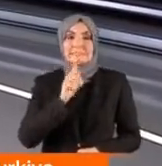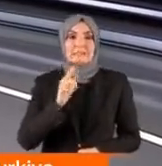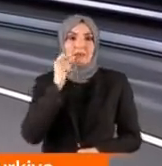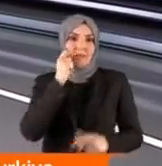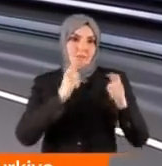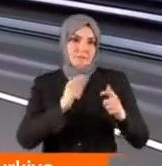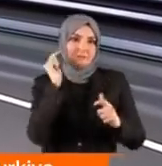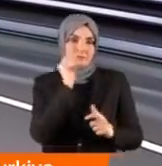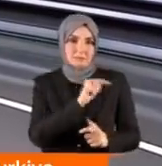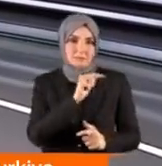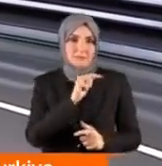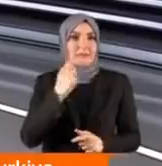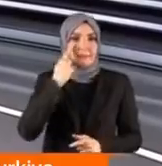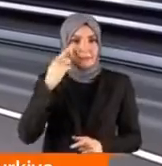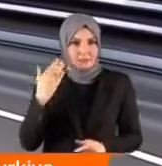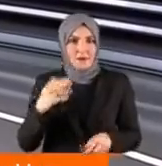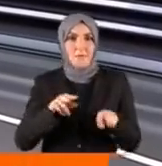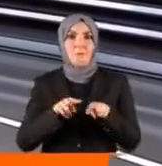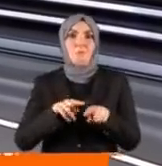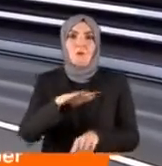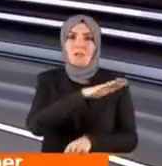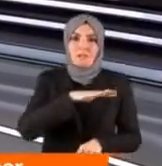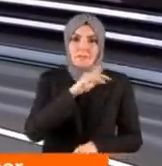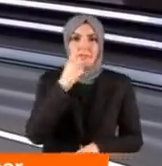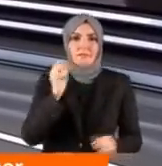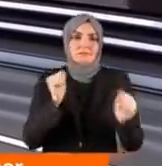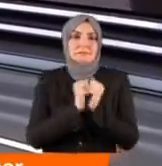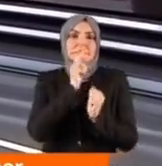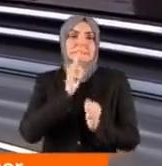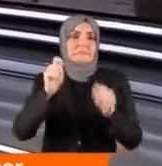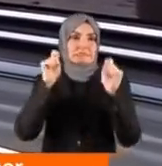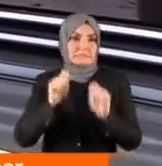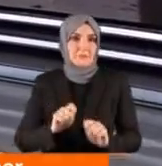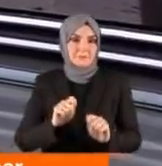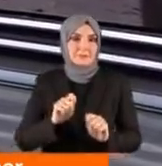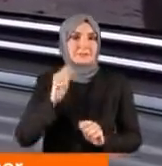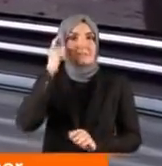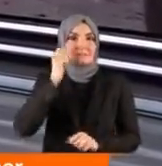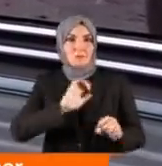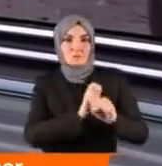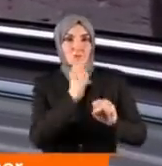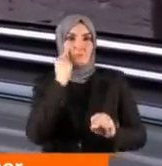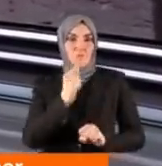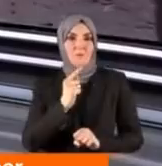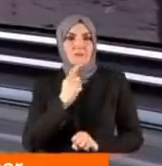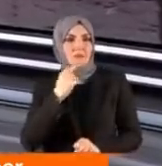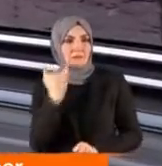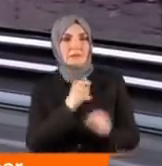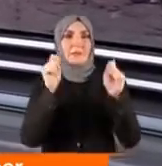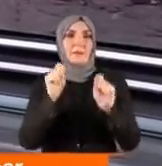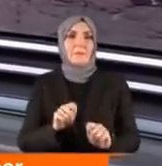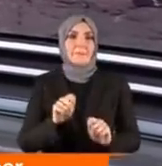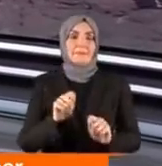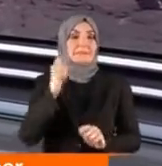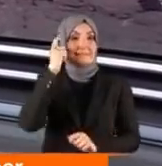iktidar ve muhalefet tek ses oldu Kudüs'teki İsrail zulmünü kanadı ishalin İstanbul Başkonsolosluğu ve Ankara'daki